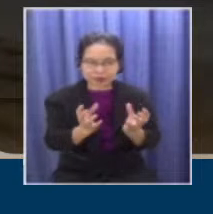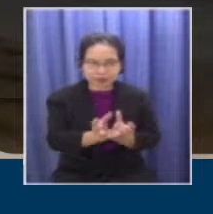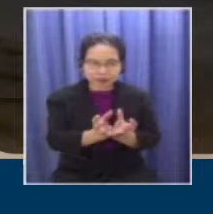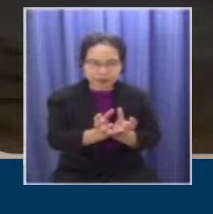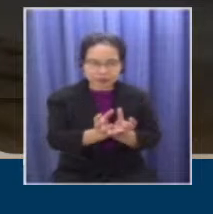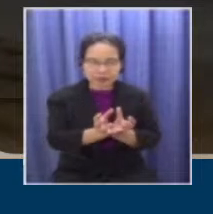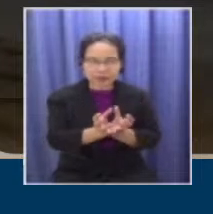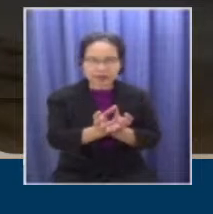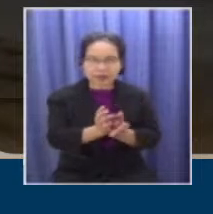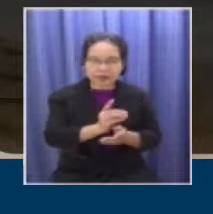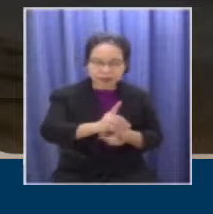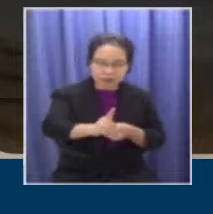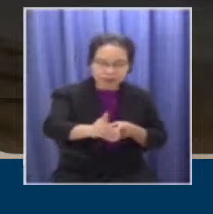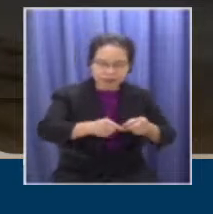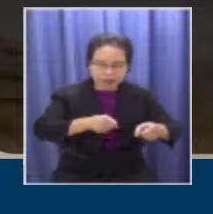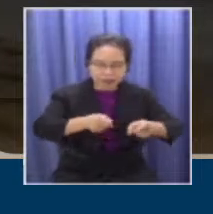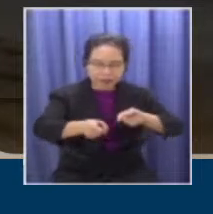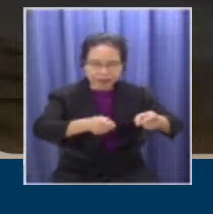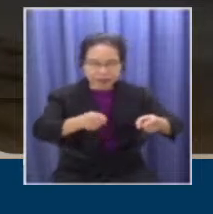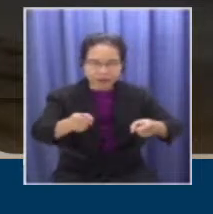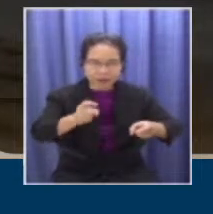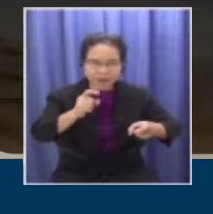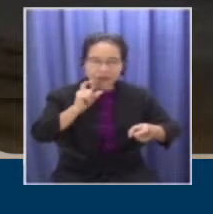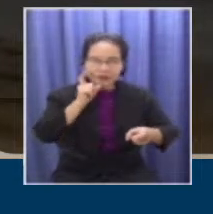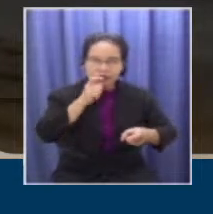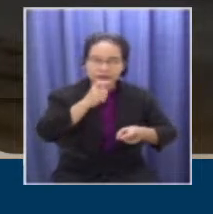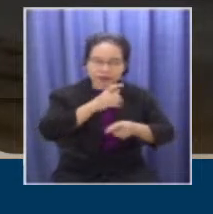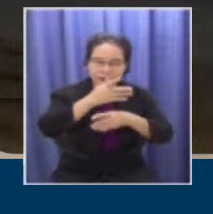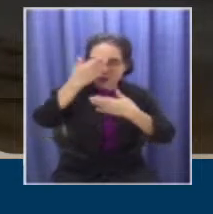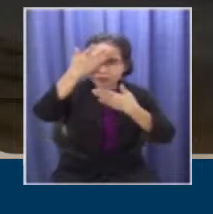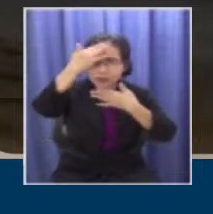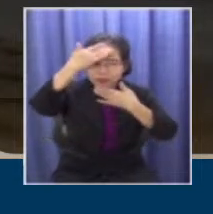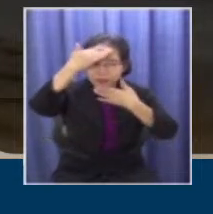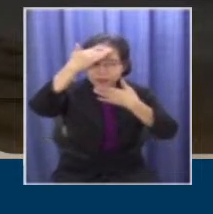awanum na ahomane ne na yɔnkofoɔ ɛteɛ